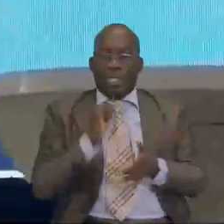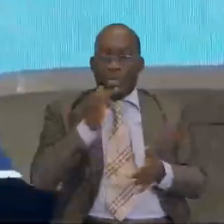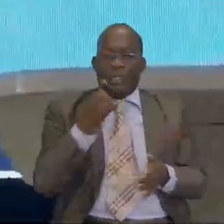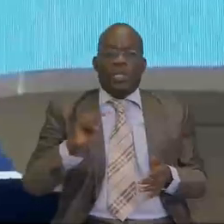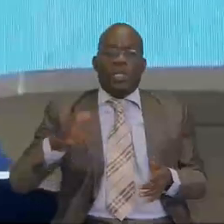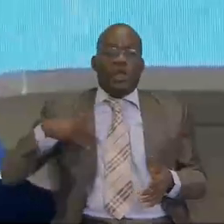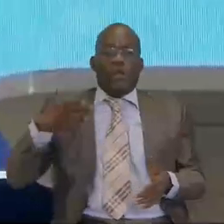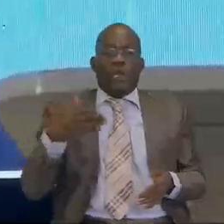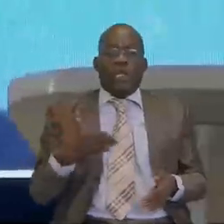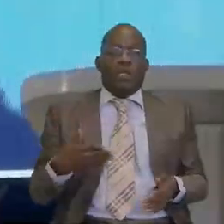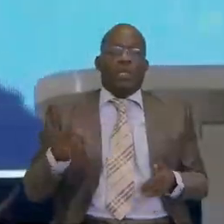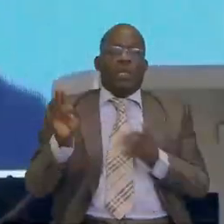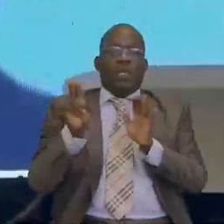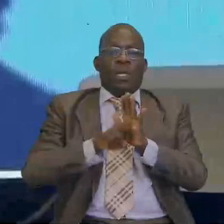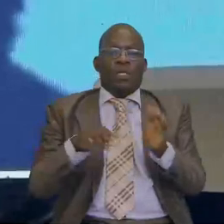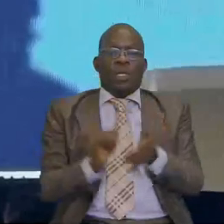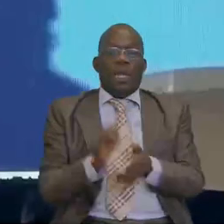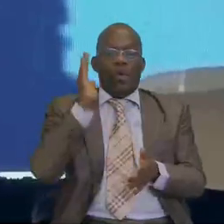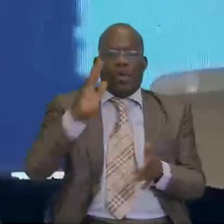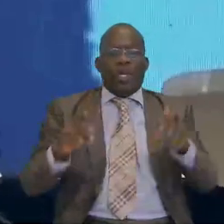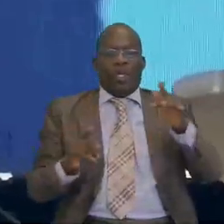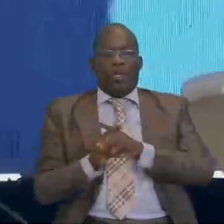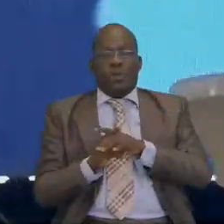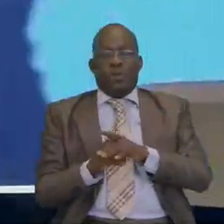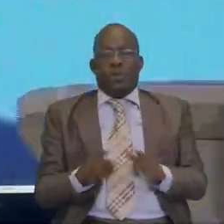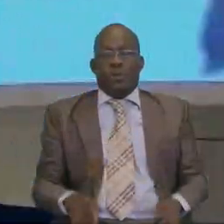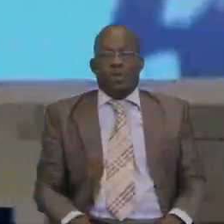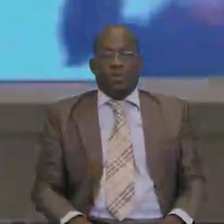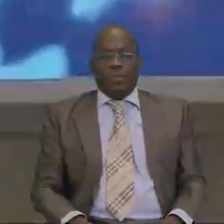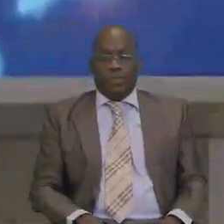ça, c'est la bonne volonté qui va se manifester.